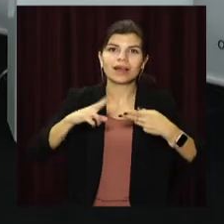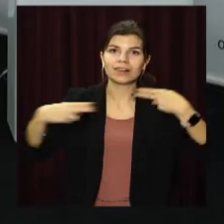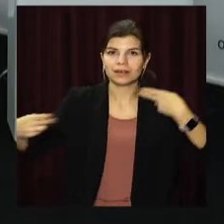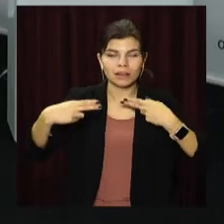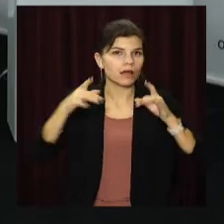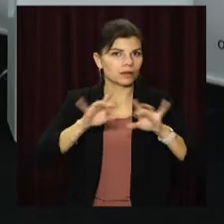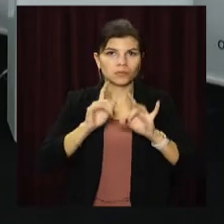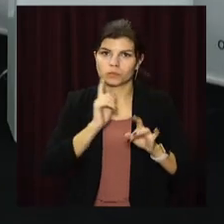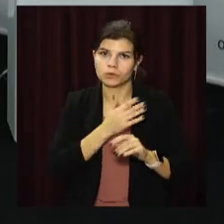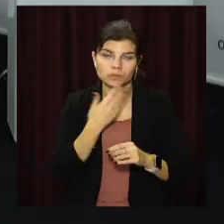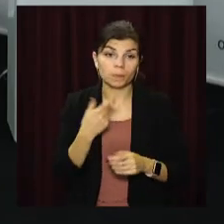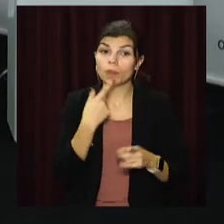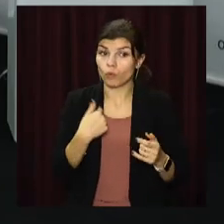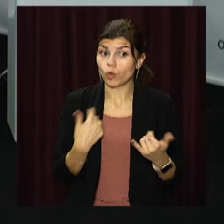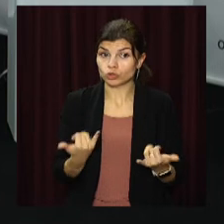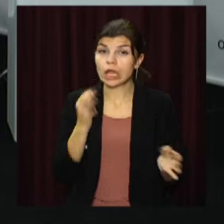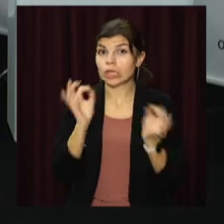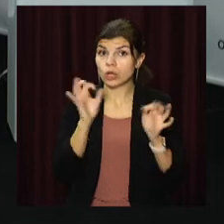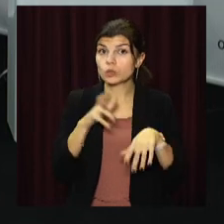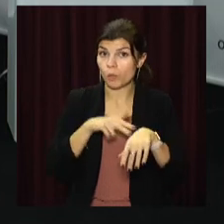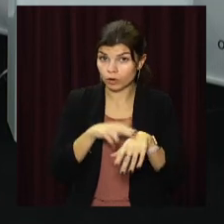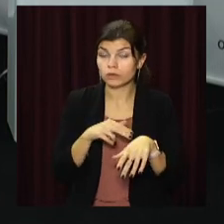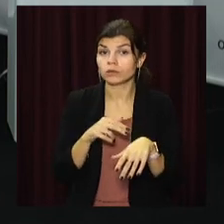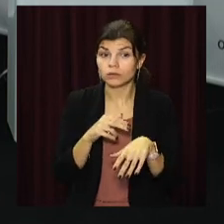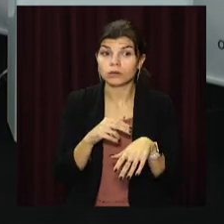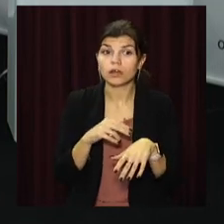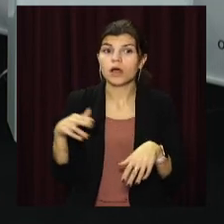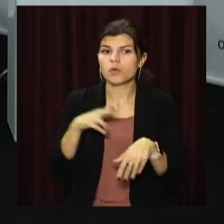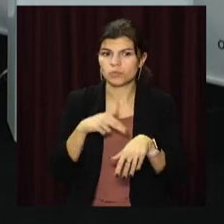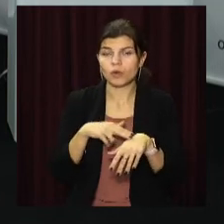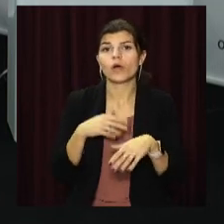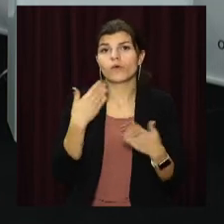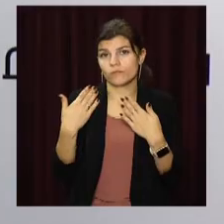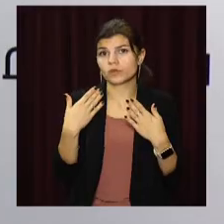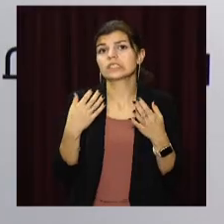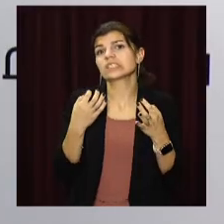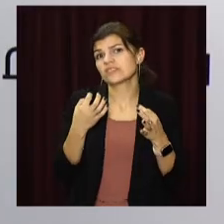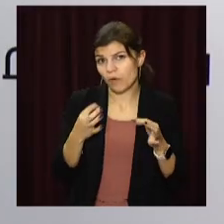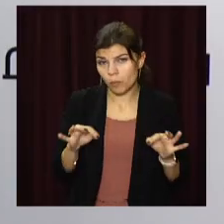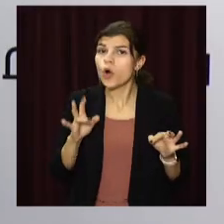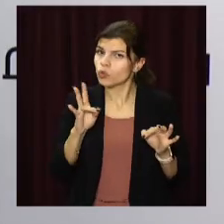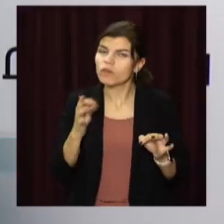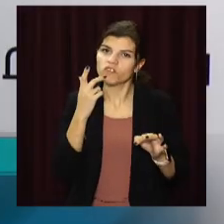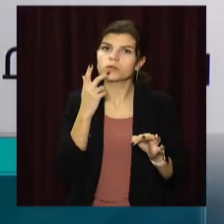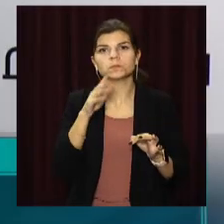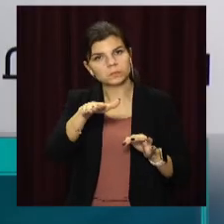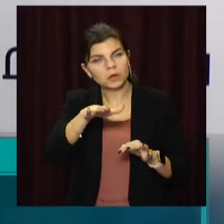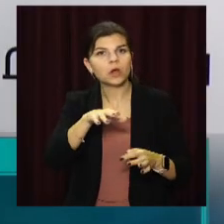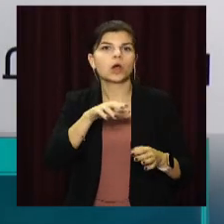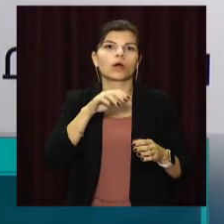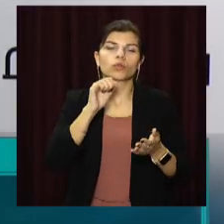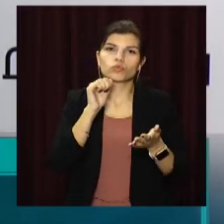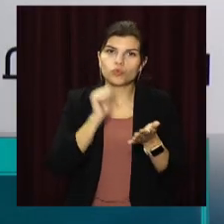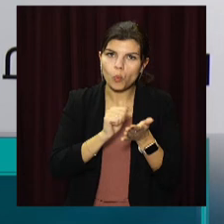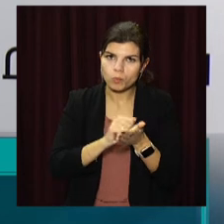дуже нормальний діалог з поліцією, вони так відносяться лояльно. лояльно. Але вони перевіряють документи, щоб вони були